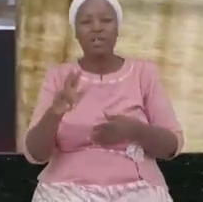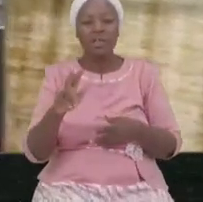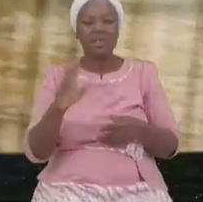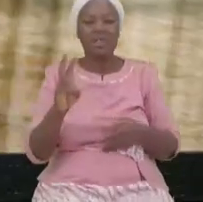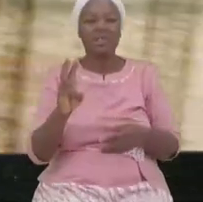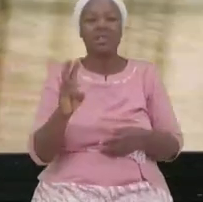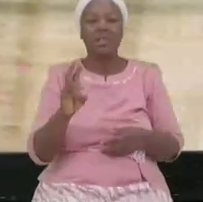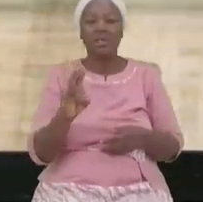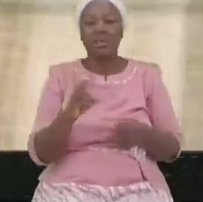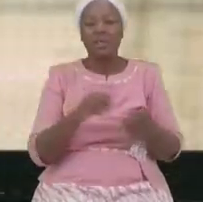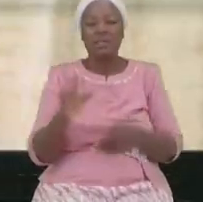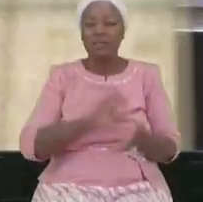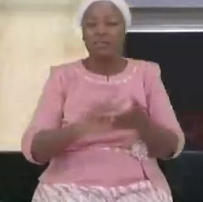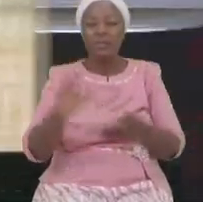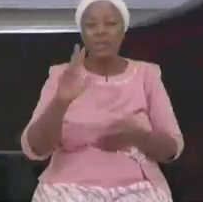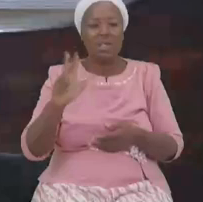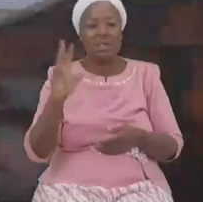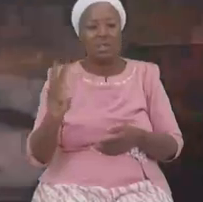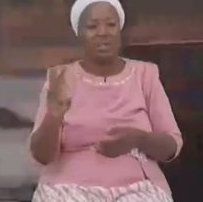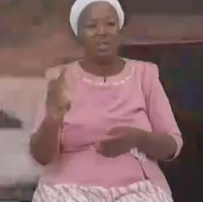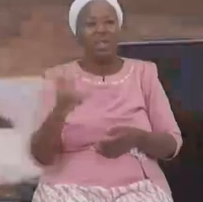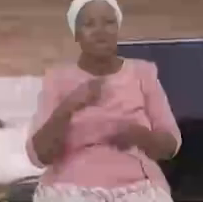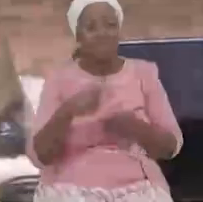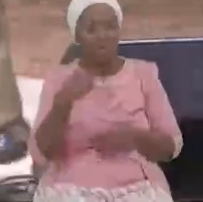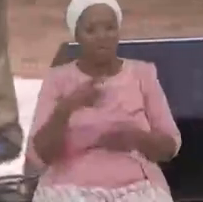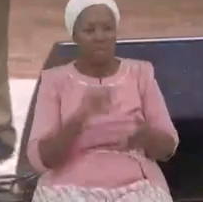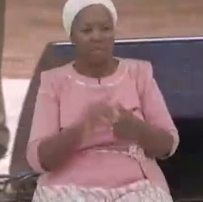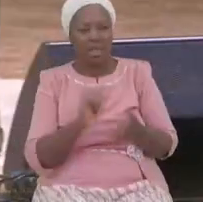Verset 36, la deuxième partie, là, la dernière ligne, il dit,